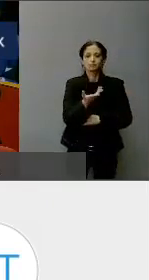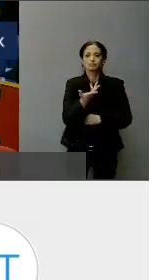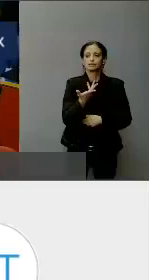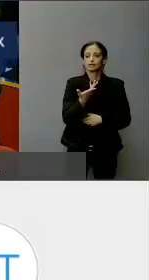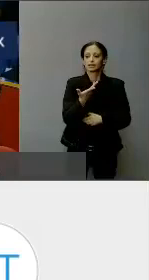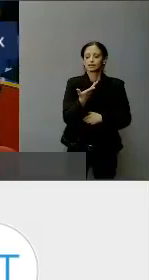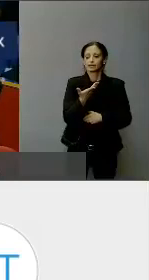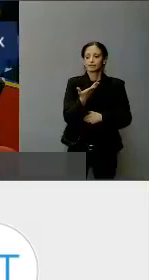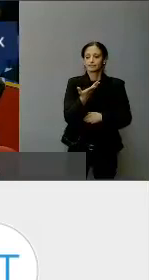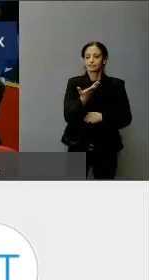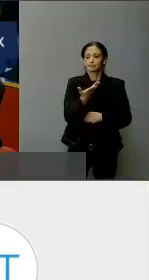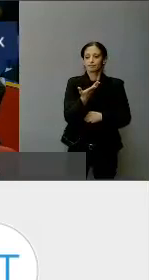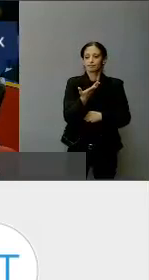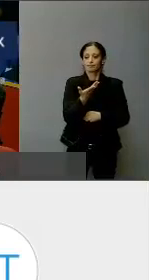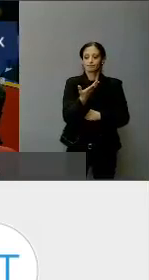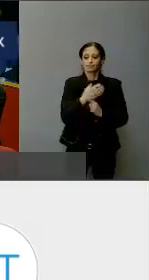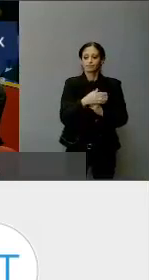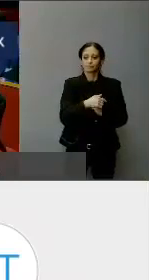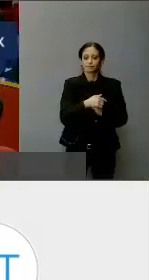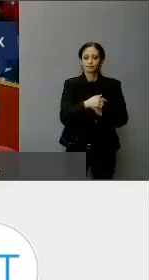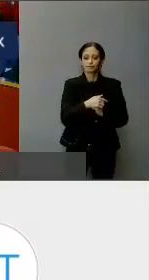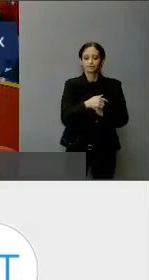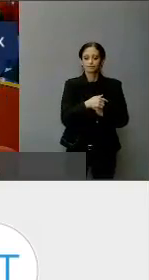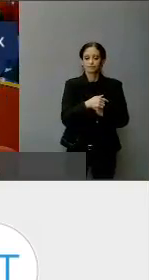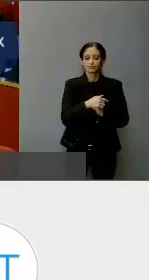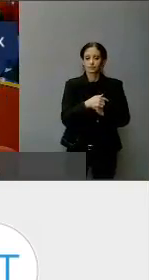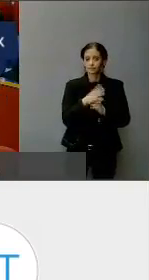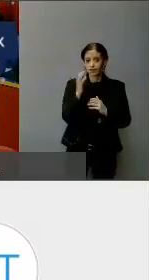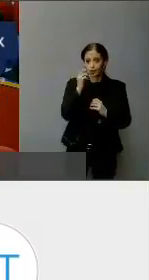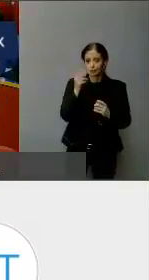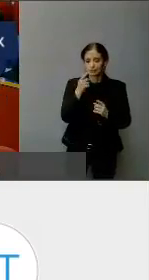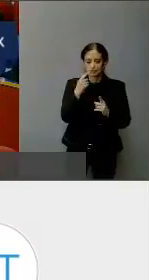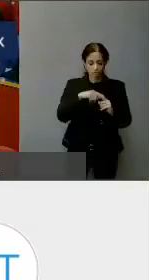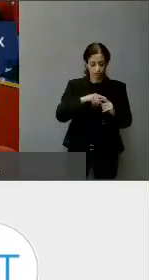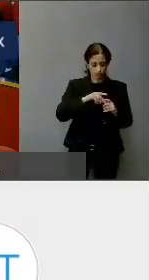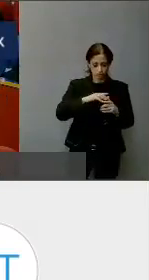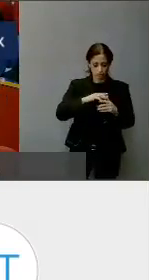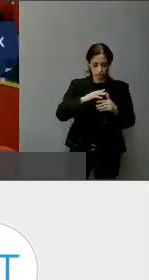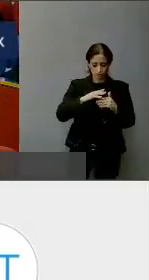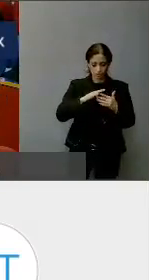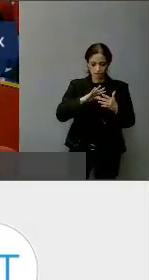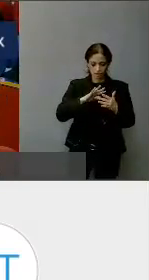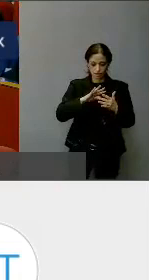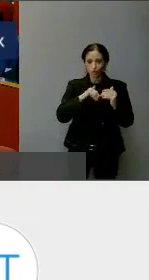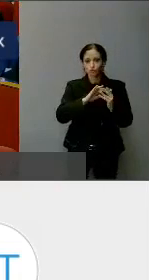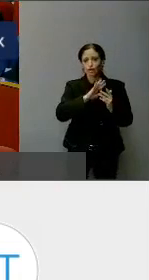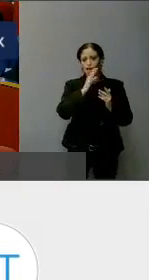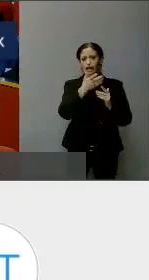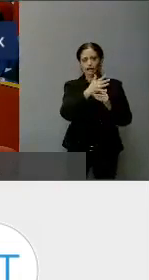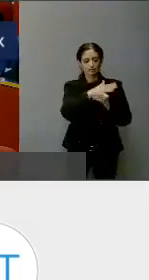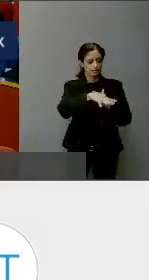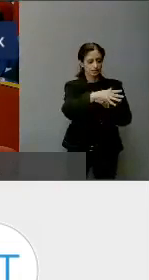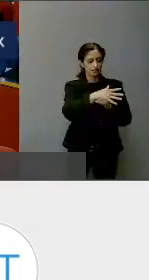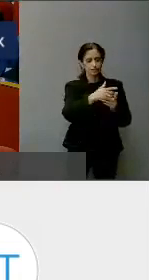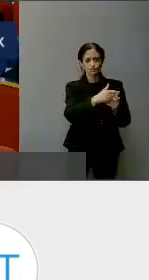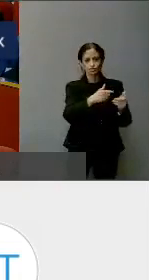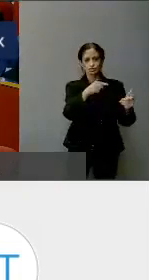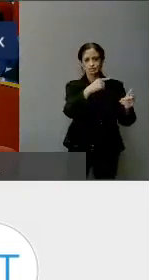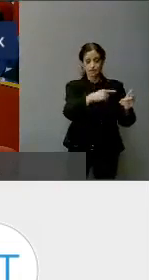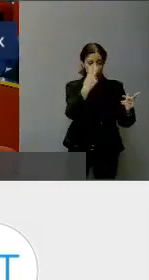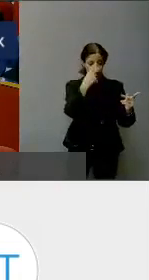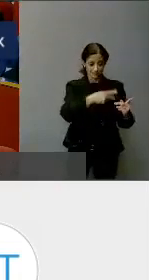chiaramente costruirne delle altre in una città che andrebbe invece riqualificata